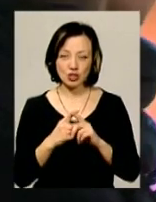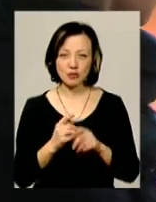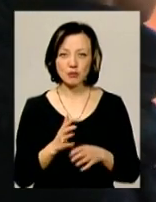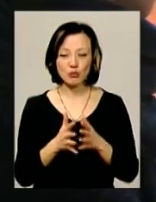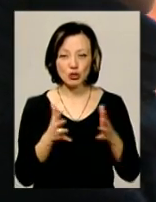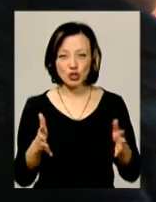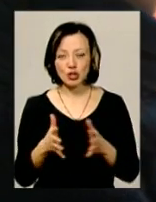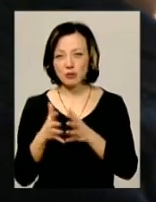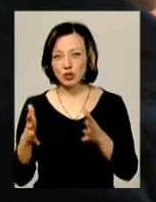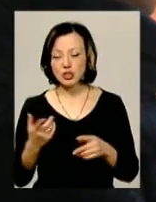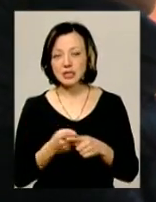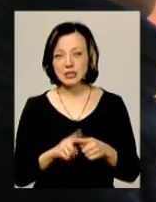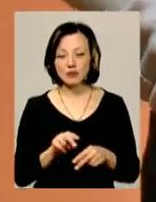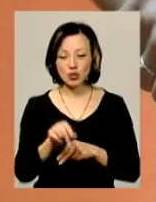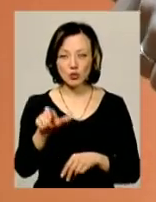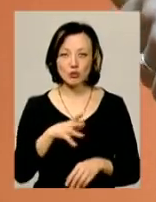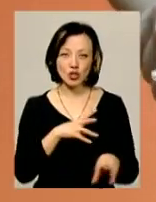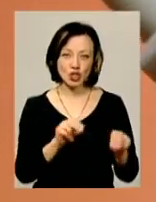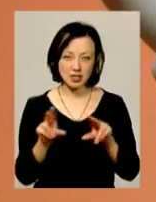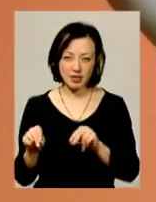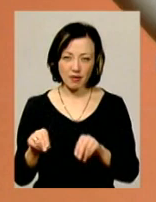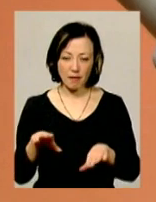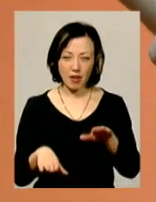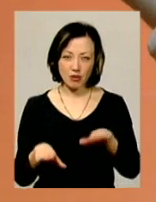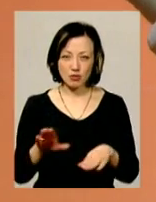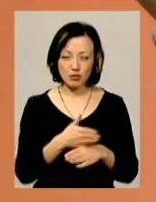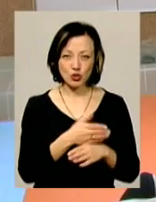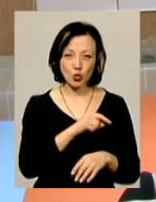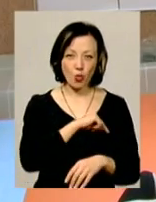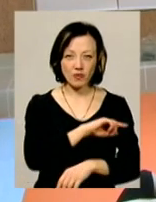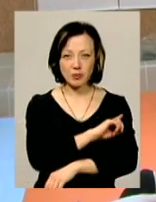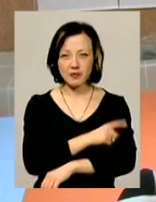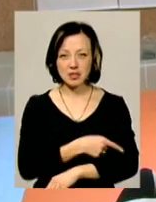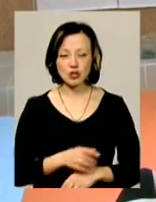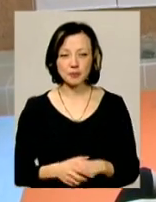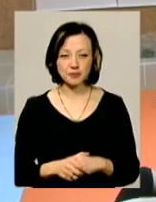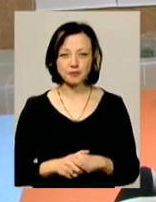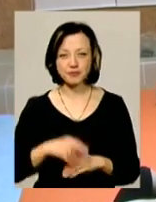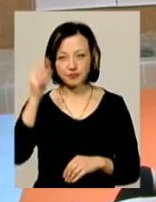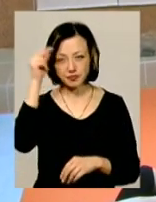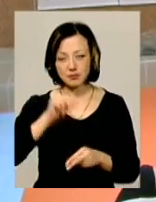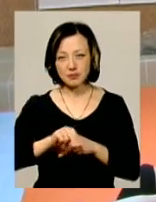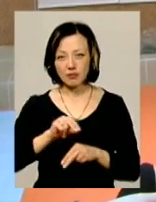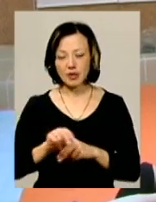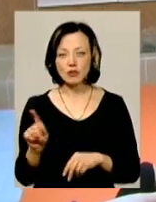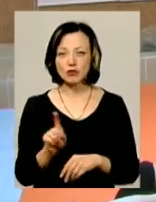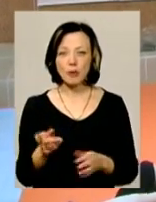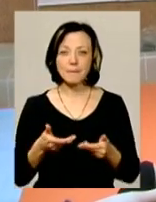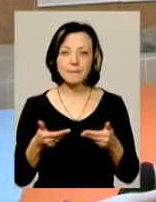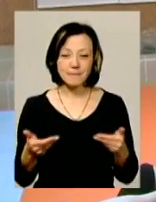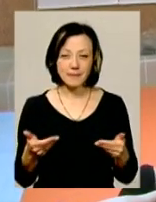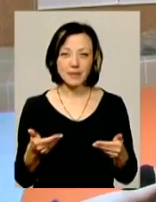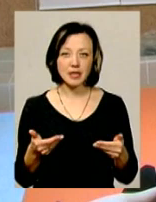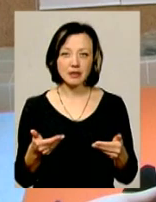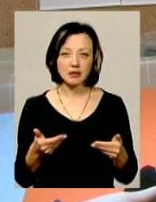ще жінка переконує, йога вчить людину бути щасливою, балансуючи між духовним та фізичним. Вчить тому, що ми, хоча ми